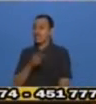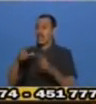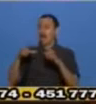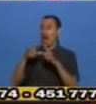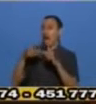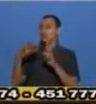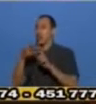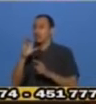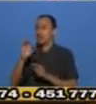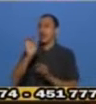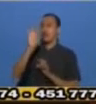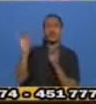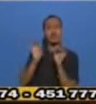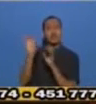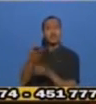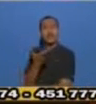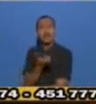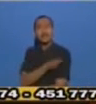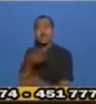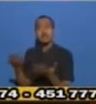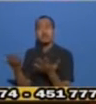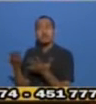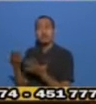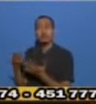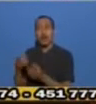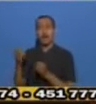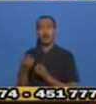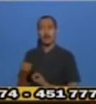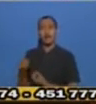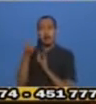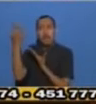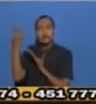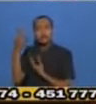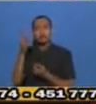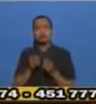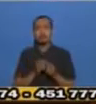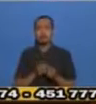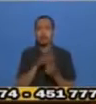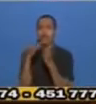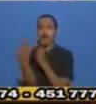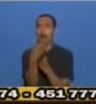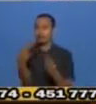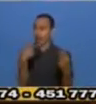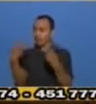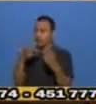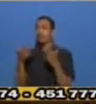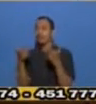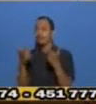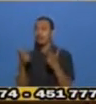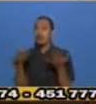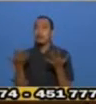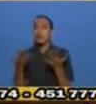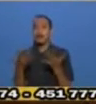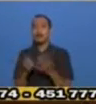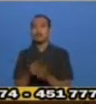jangan vaksin C dan segala macam. Bu Pemayun beri pencerahan dong kepada masyarakat yang menyaksikan acara kita hari ini. Sebenarnya jenis-jenis vaksin